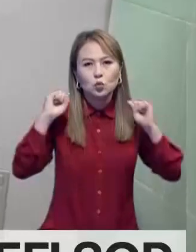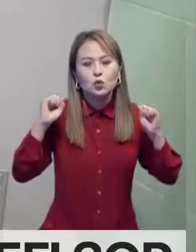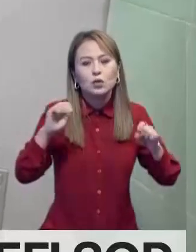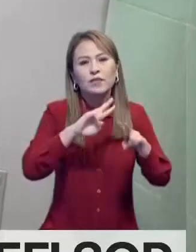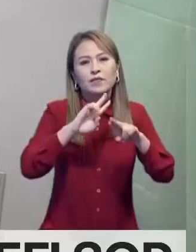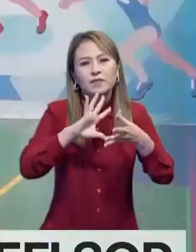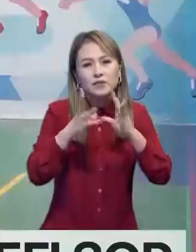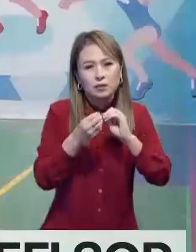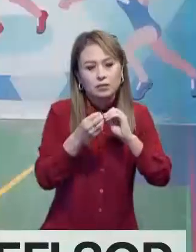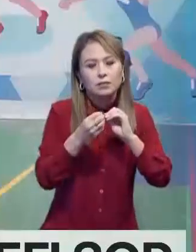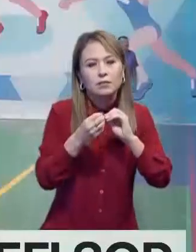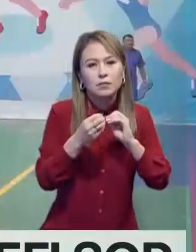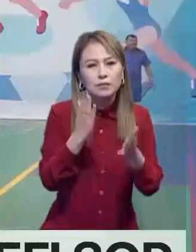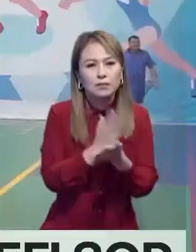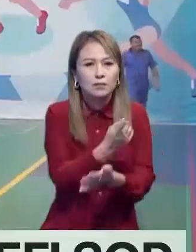караоке, медпункт бар.